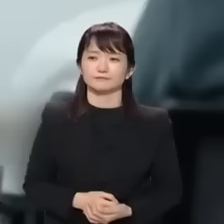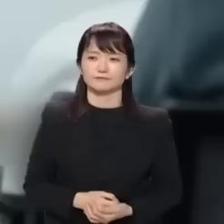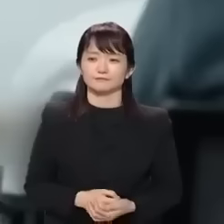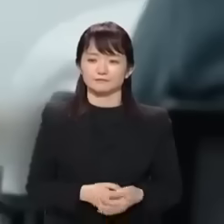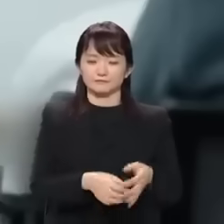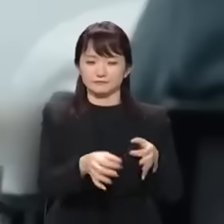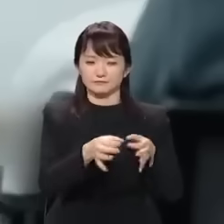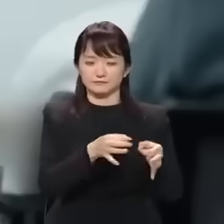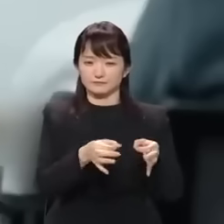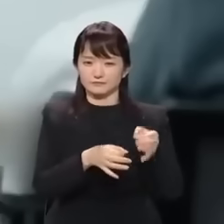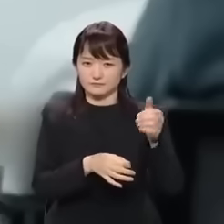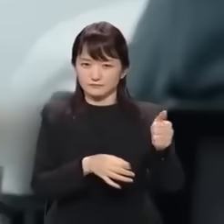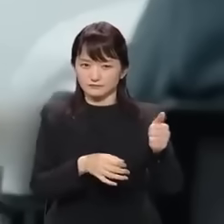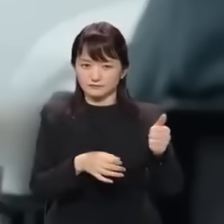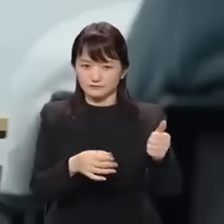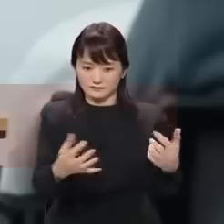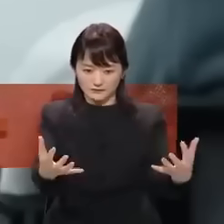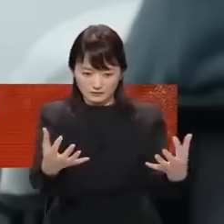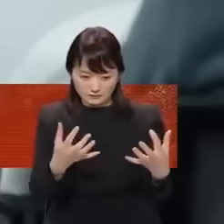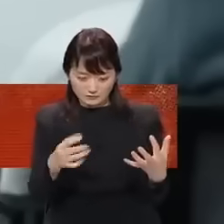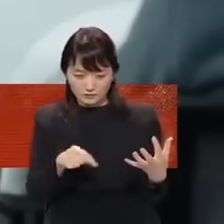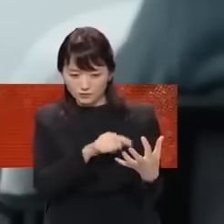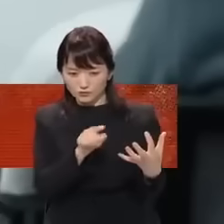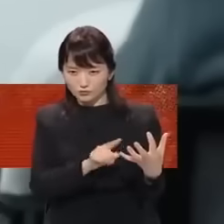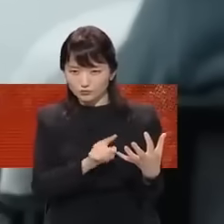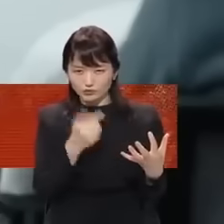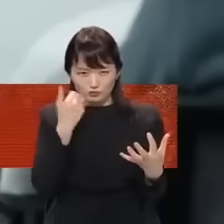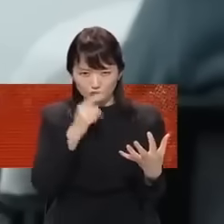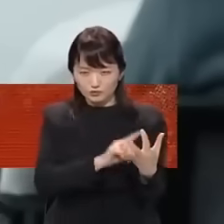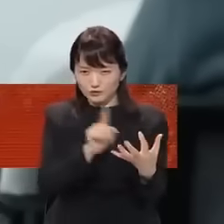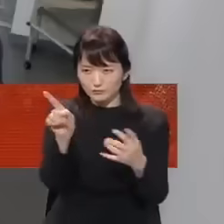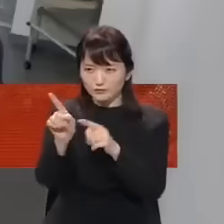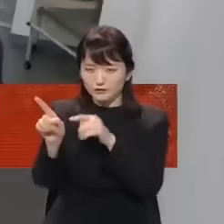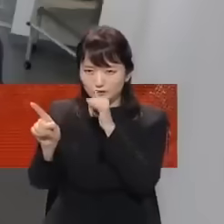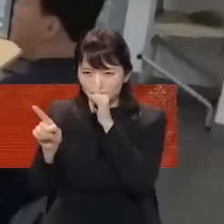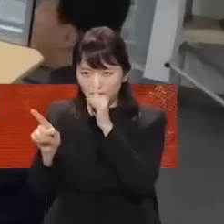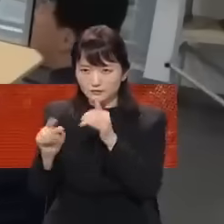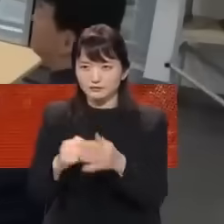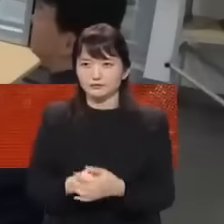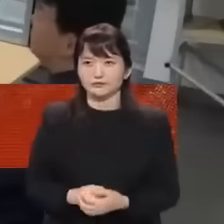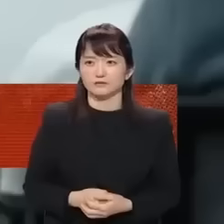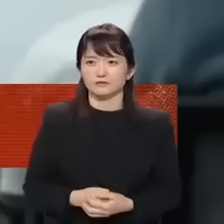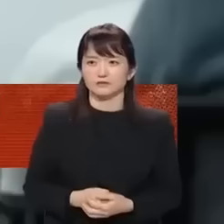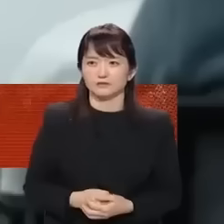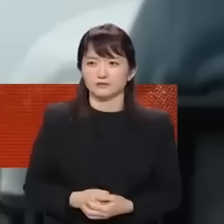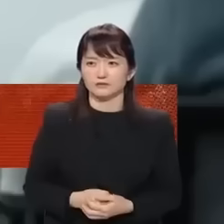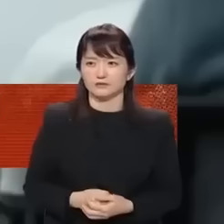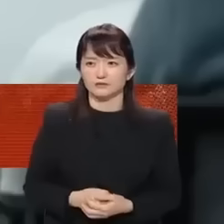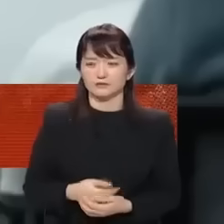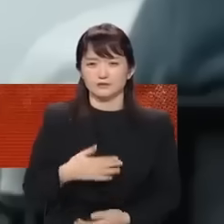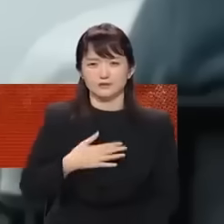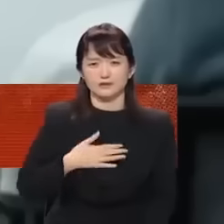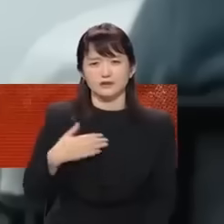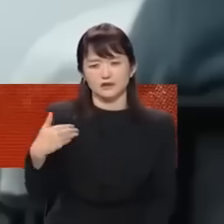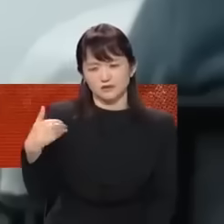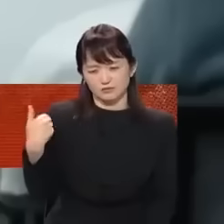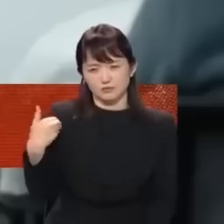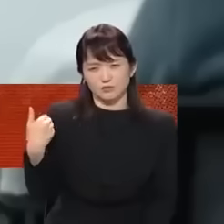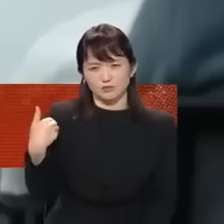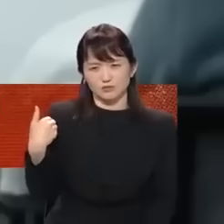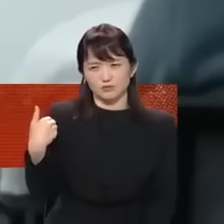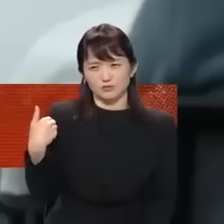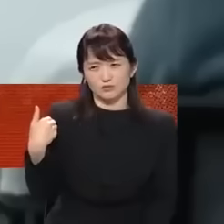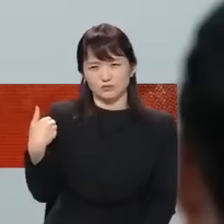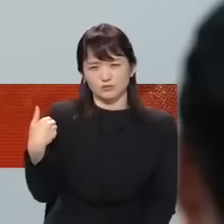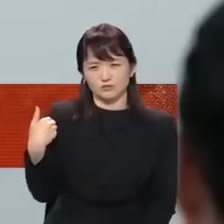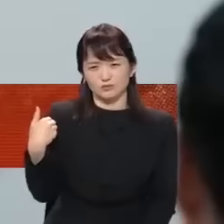중에 누군가 한 사람이 있을 수도 있잖아요 그 본인을 제보한 사람이 그 얘기를 하신 하는 직접 하는게 내가 차라리 모르니까 이렇게 보고이 얘기라도